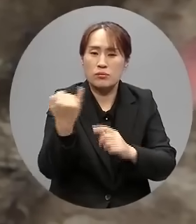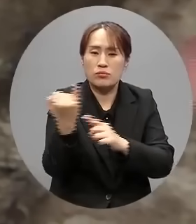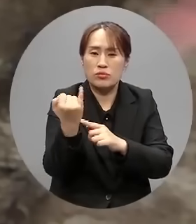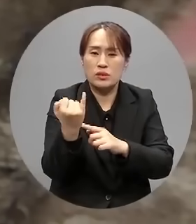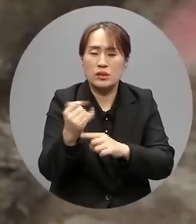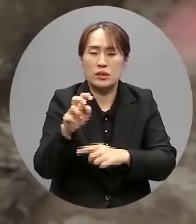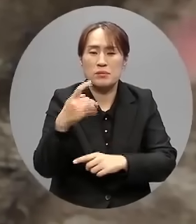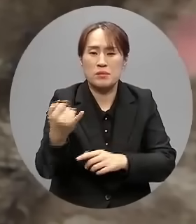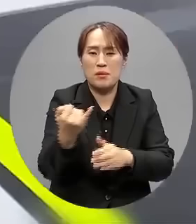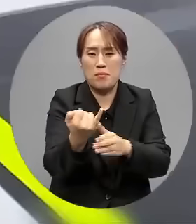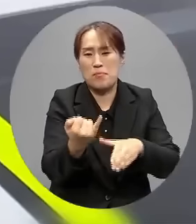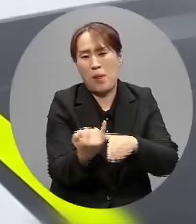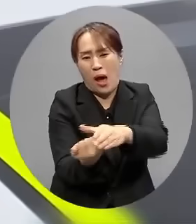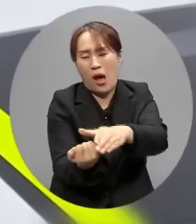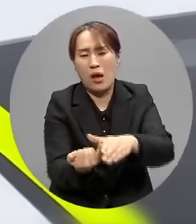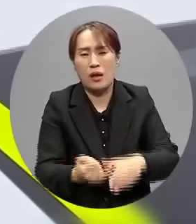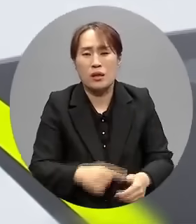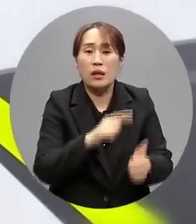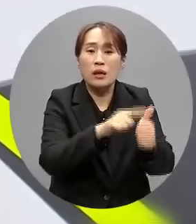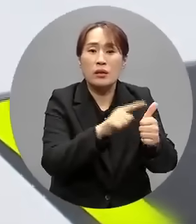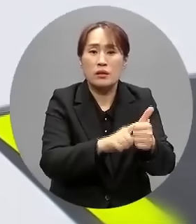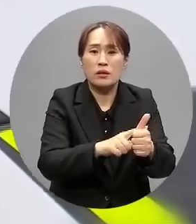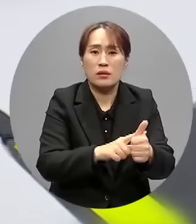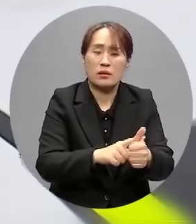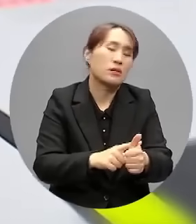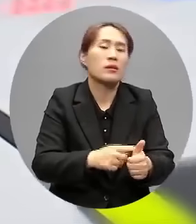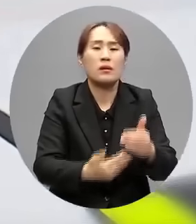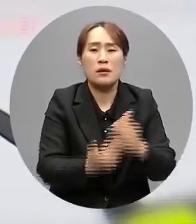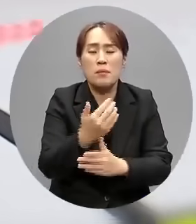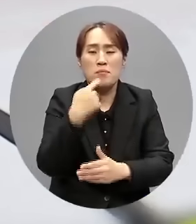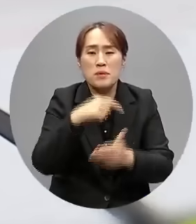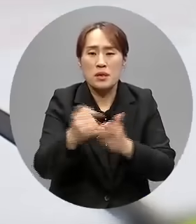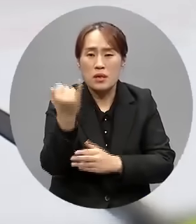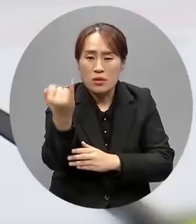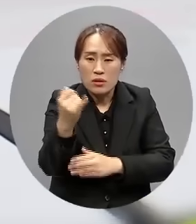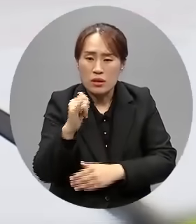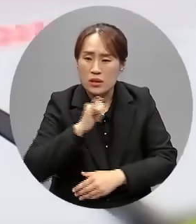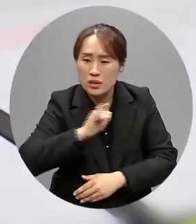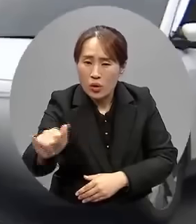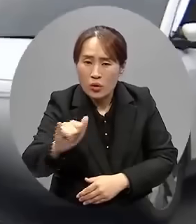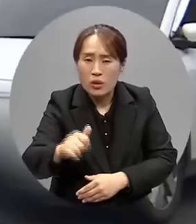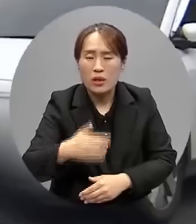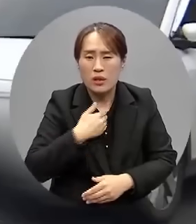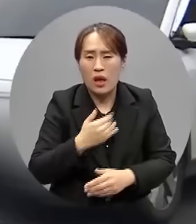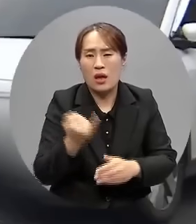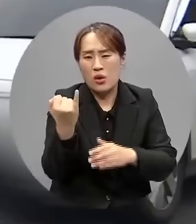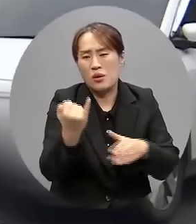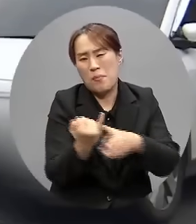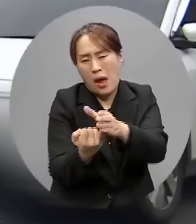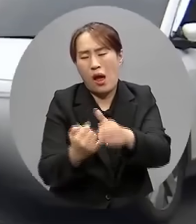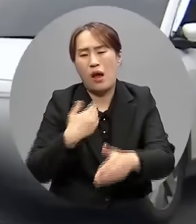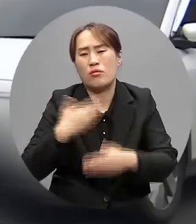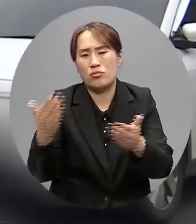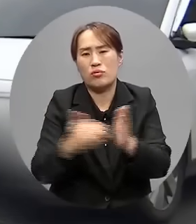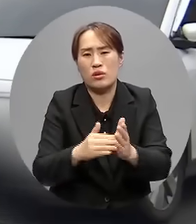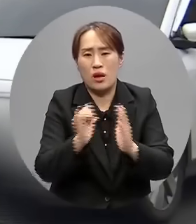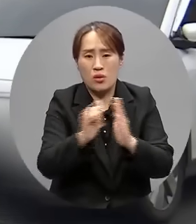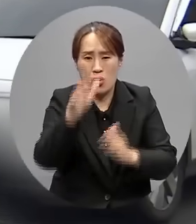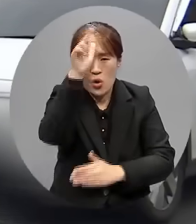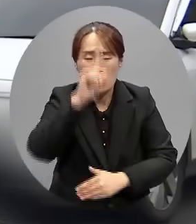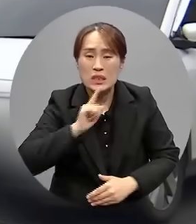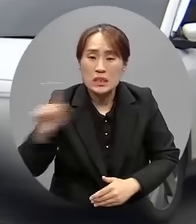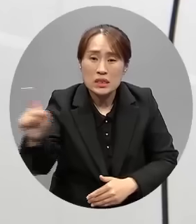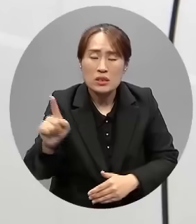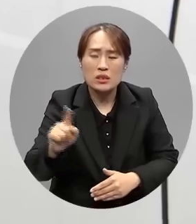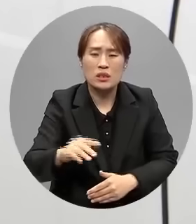여성을 살해했습니다이 남성은 범행 후 피해 여성 가족에게 전화를 걸어 행 를 알렸고 가족들이 경찰의